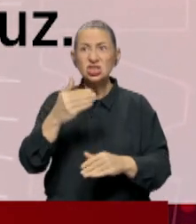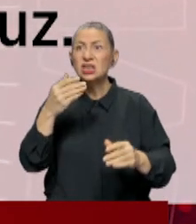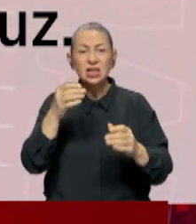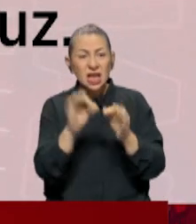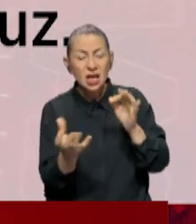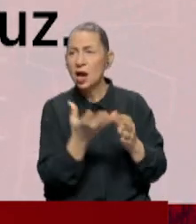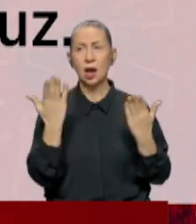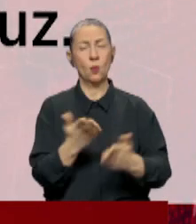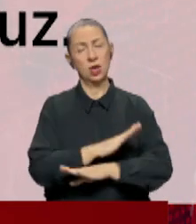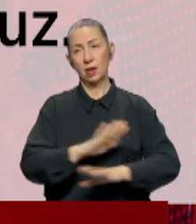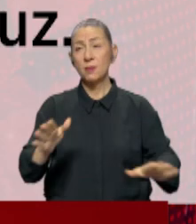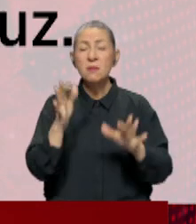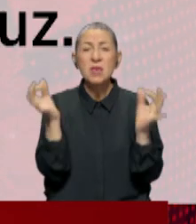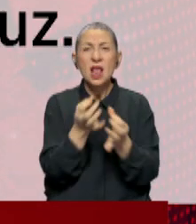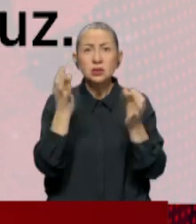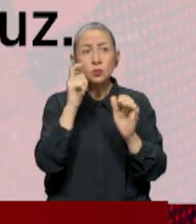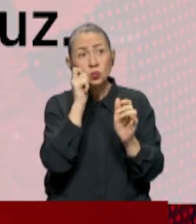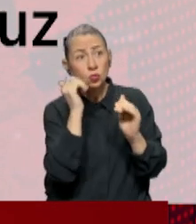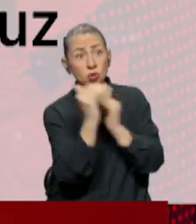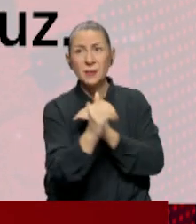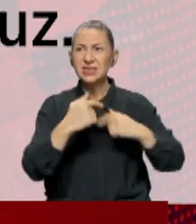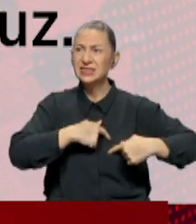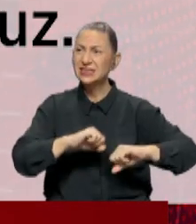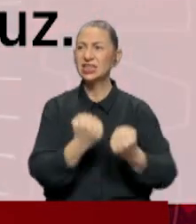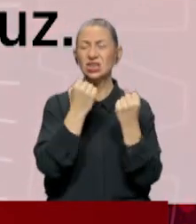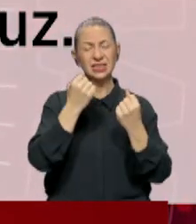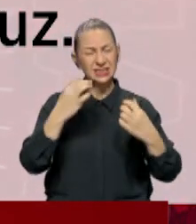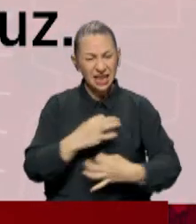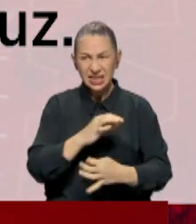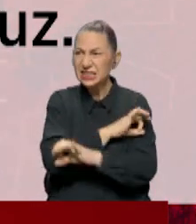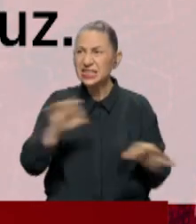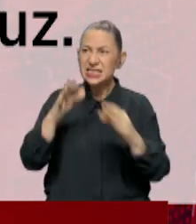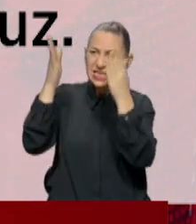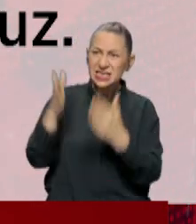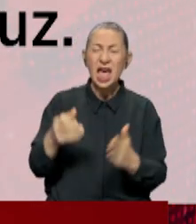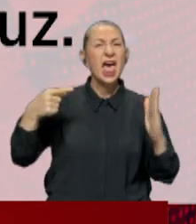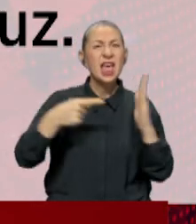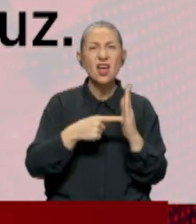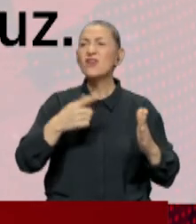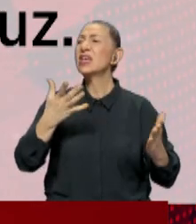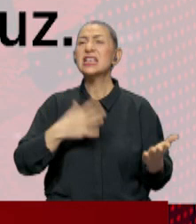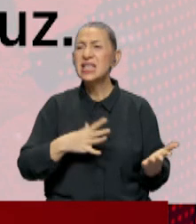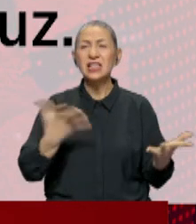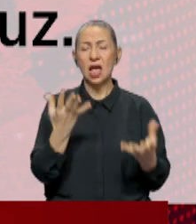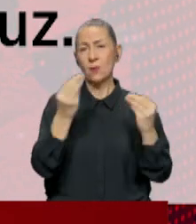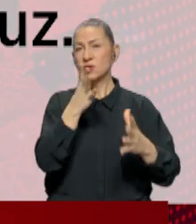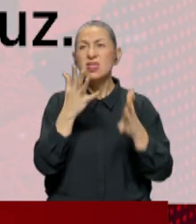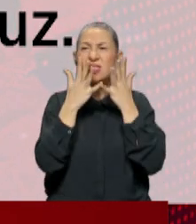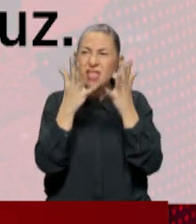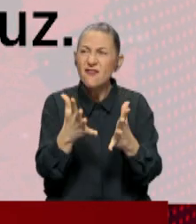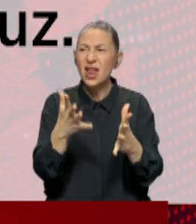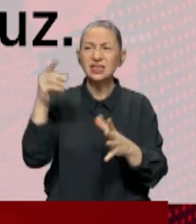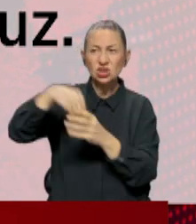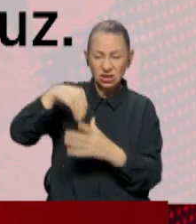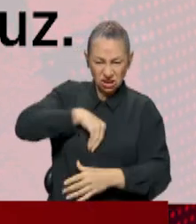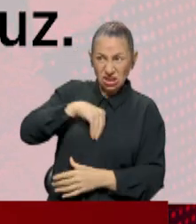saldırı kabul edilemez. Milyarlarca Müslümanı incitecek bu saygısızlığın amacını da hedefini de iyi biliyoruz. Nefret suçunun zirvesi